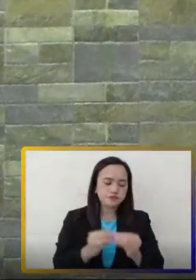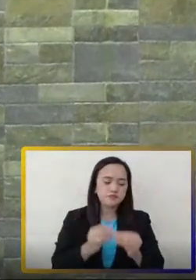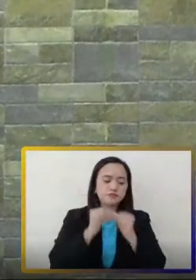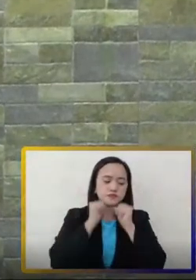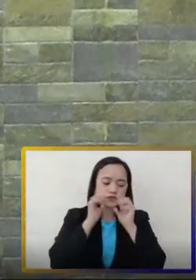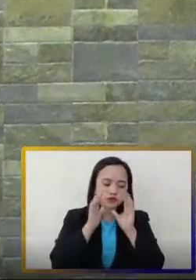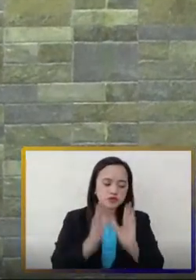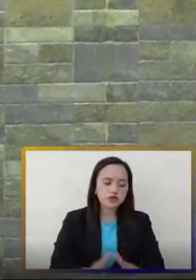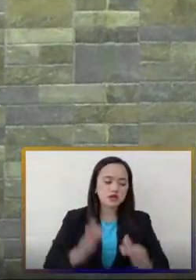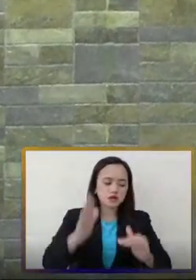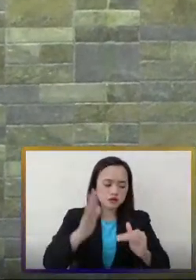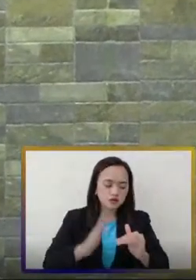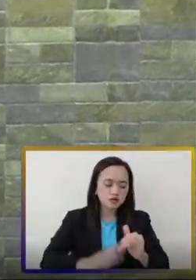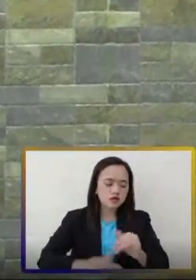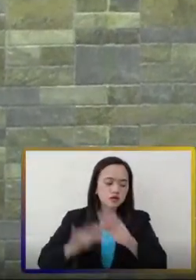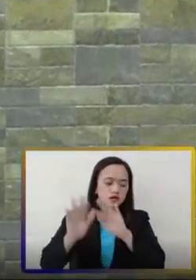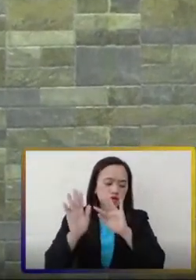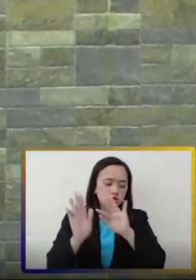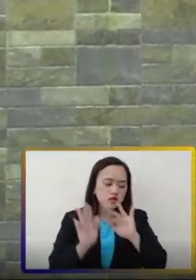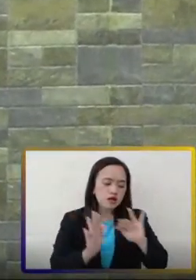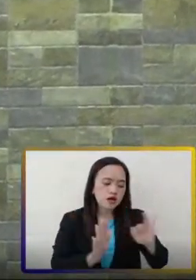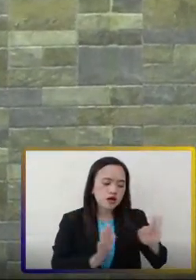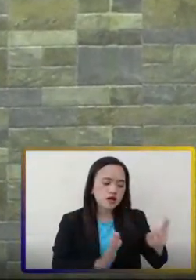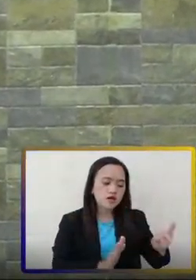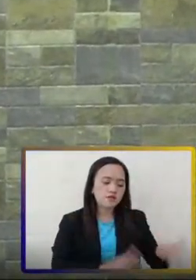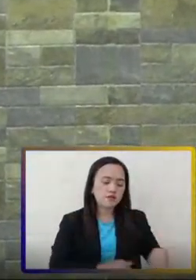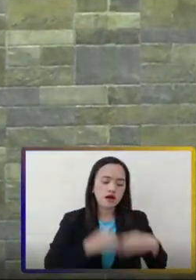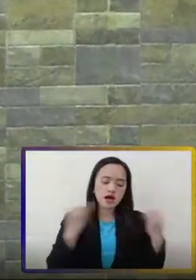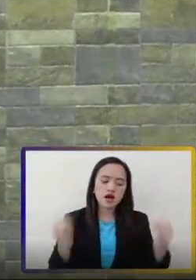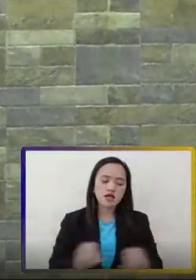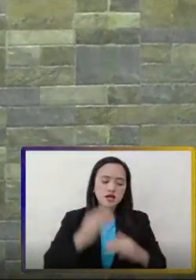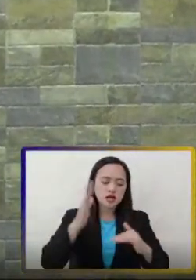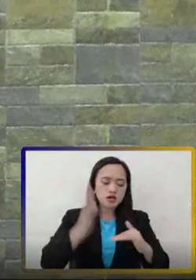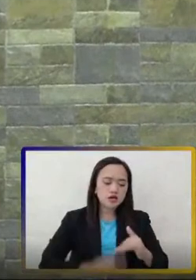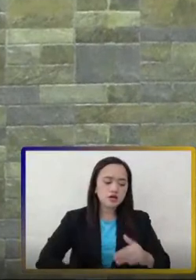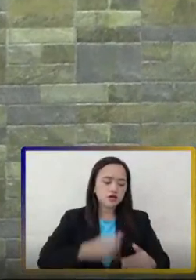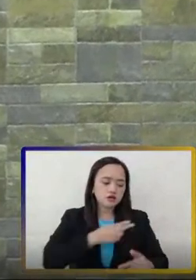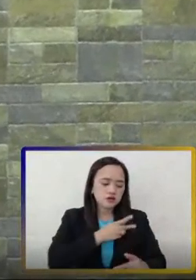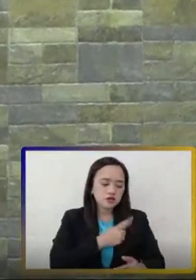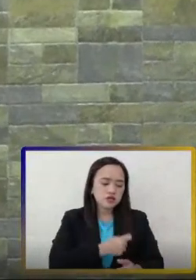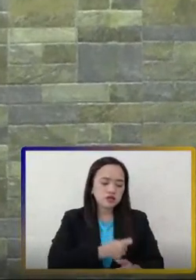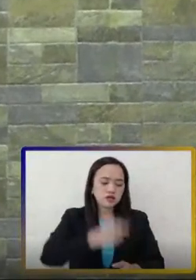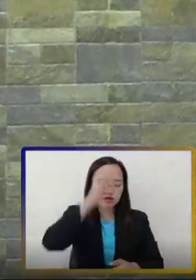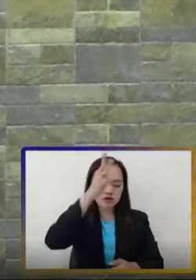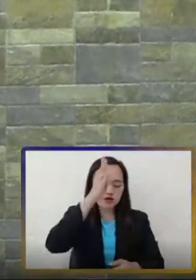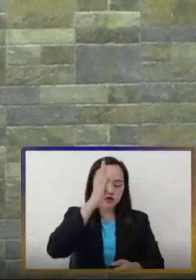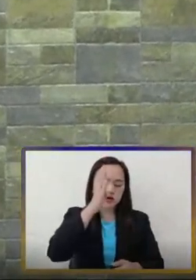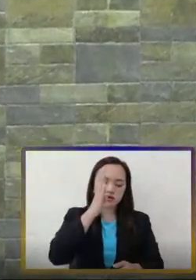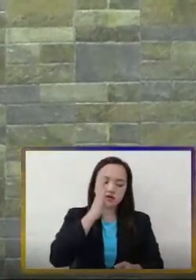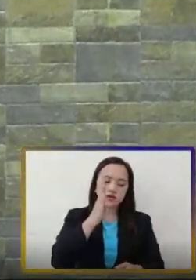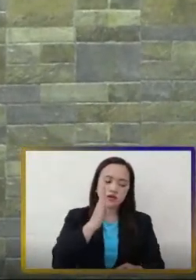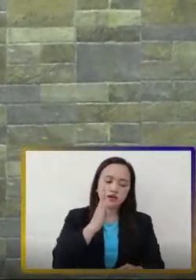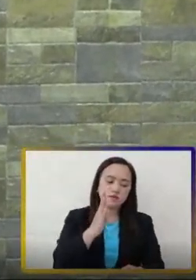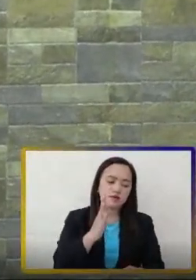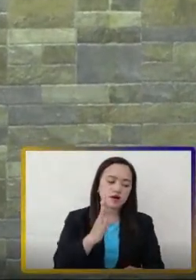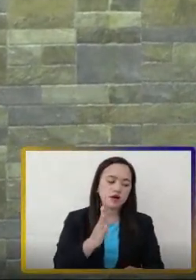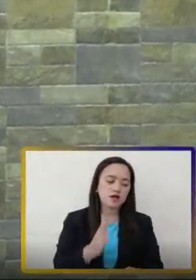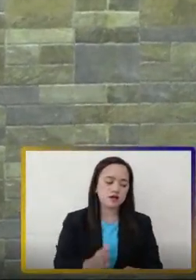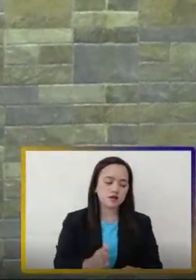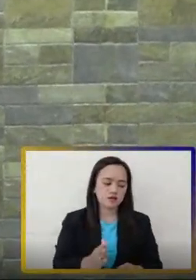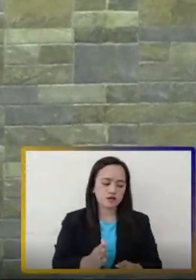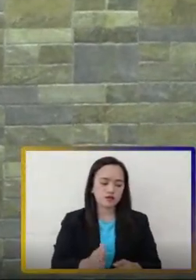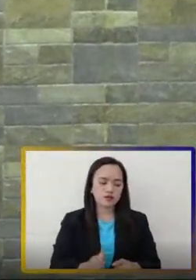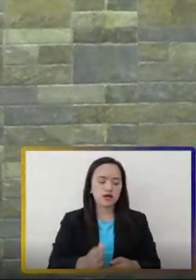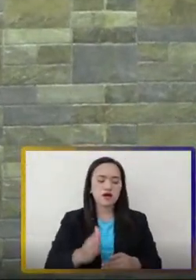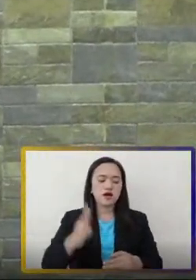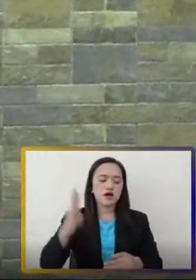ng buhay at ito'y walang hanggan kahit di karapat dapat